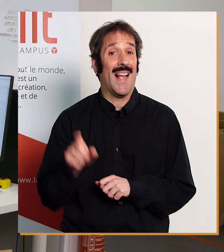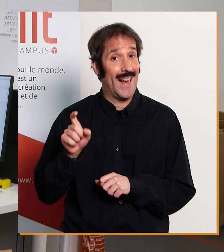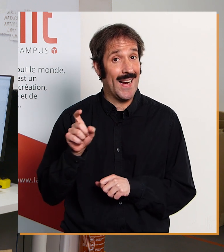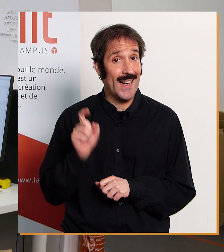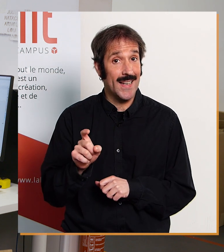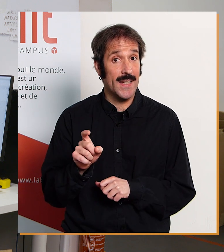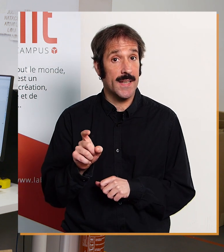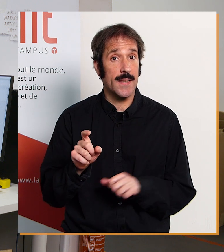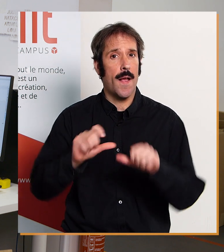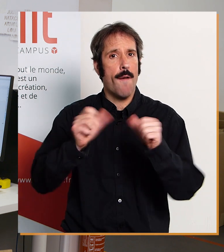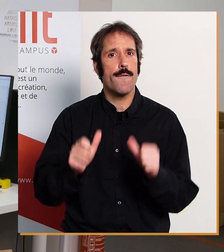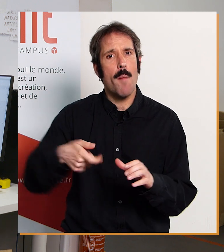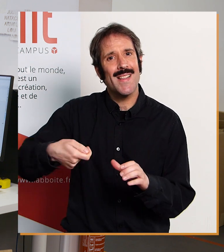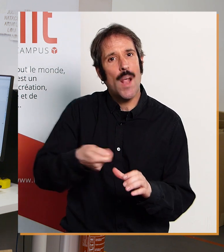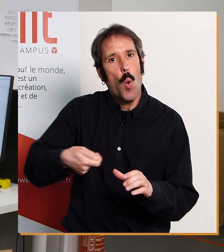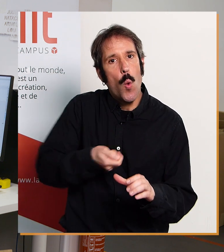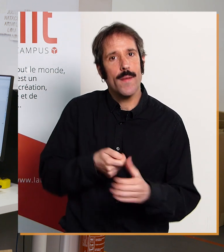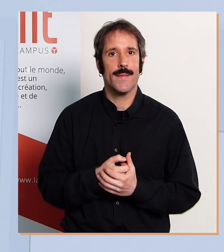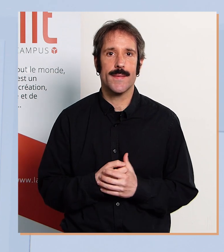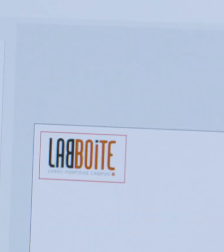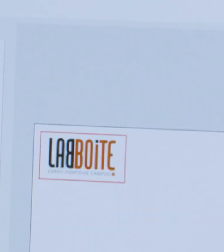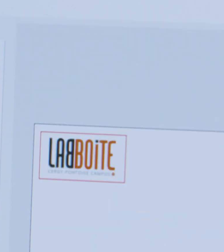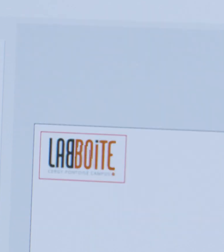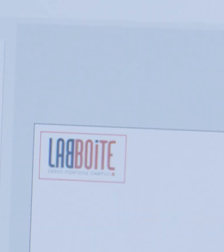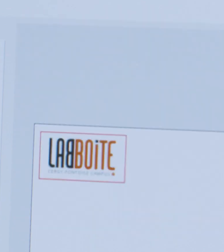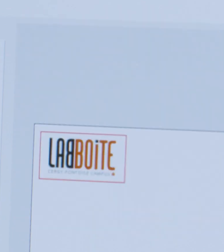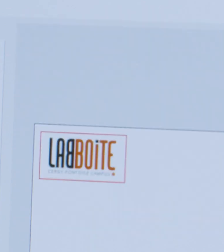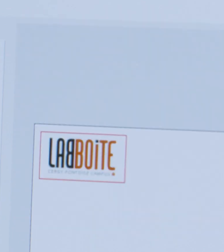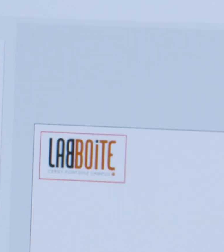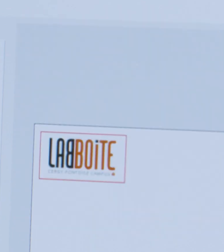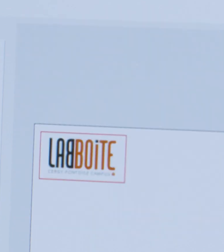Ensuite, cliquer sur le bouton en forme d'écrou ici.